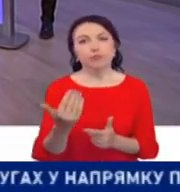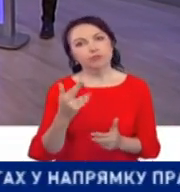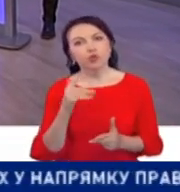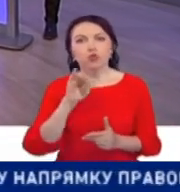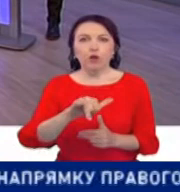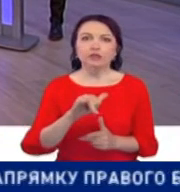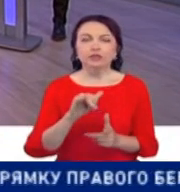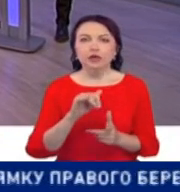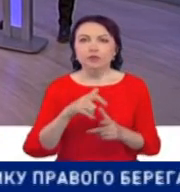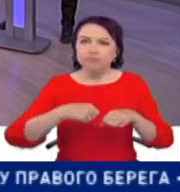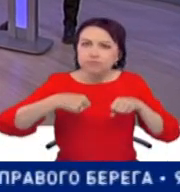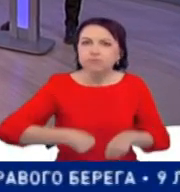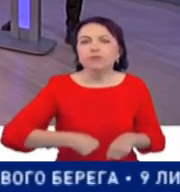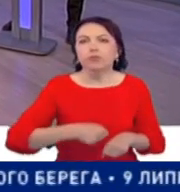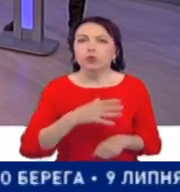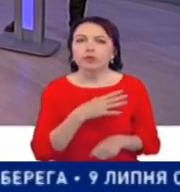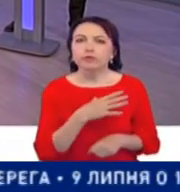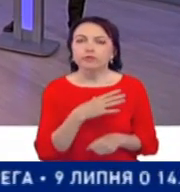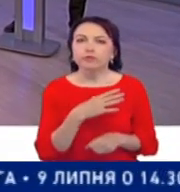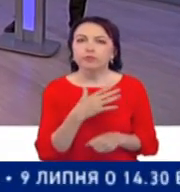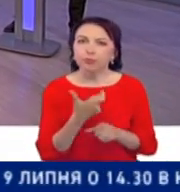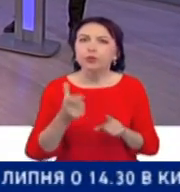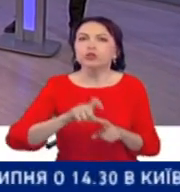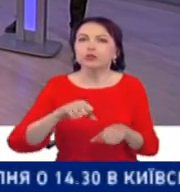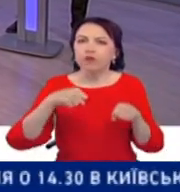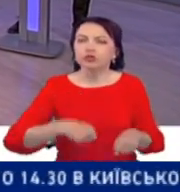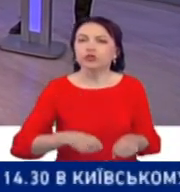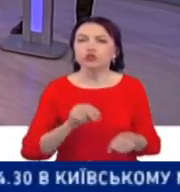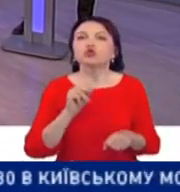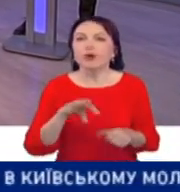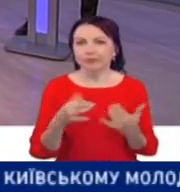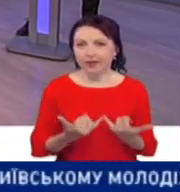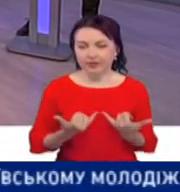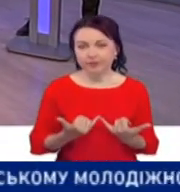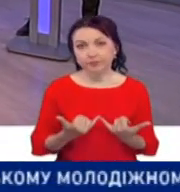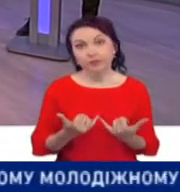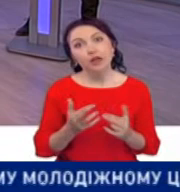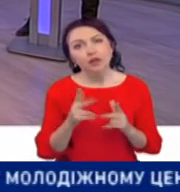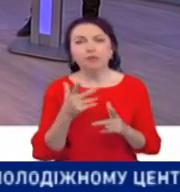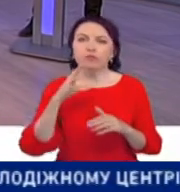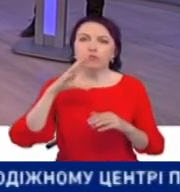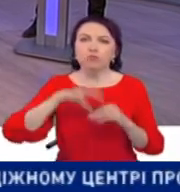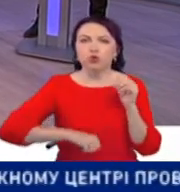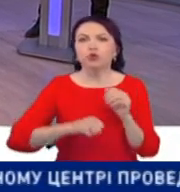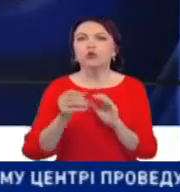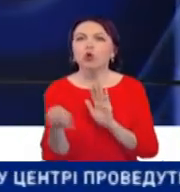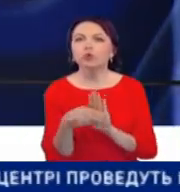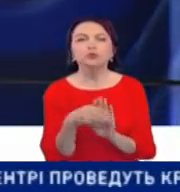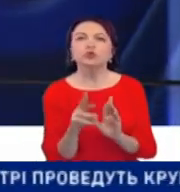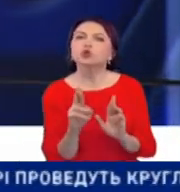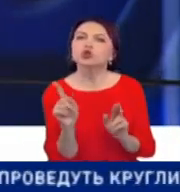були би важелі, да? Більші важелі, ніж, наприклад, зараз, як би ви з корупцією боролися, прошу? Що б ви